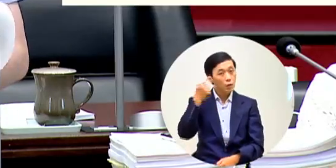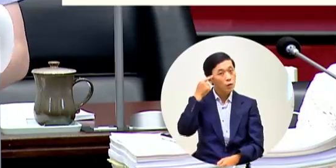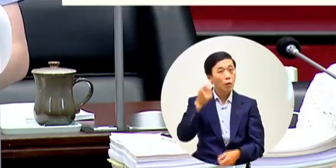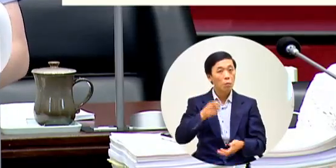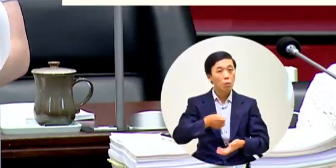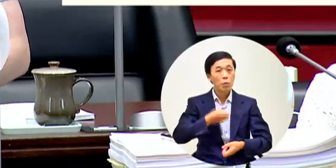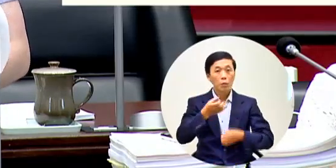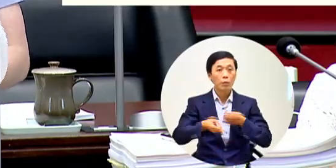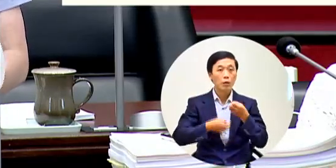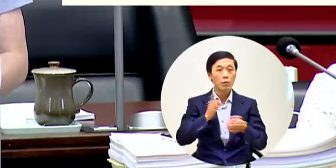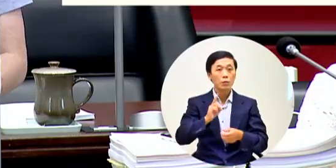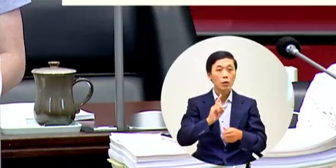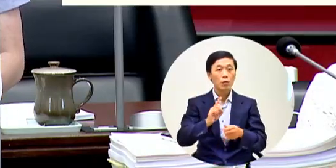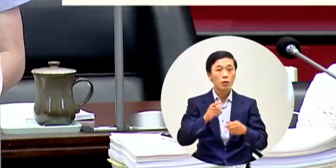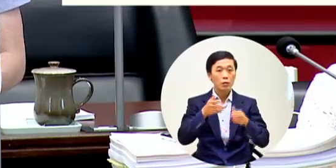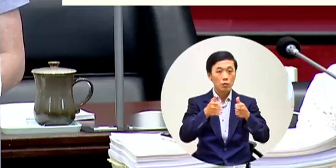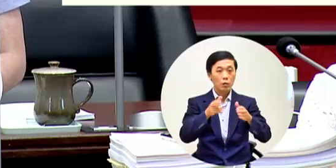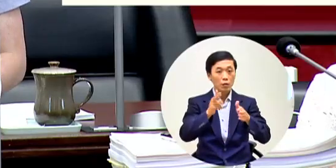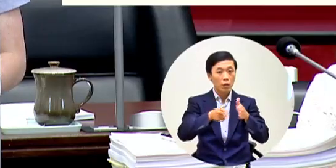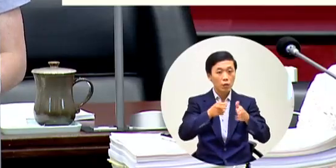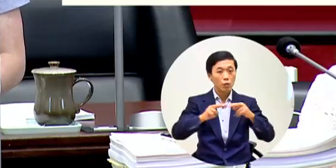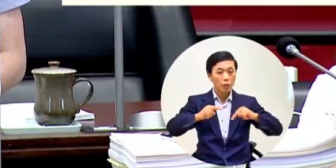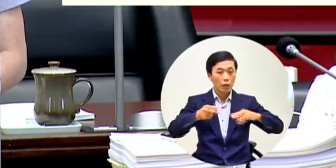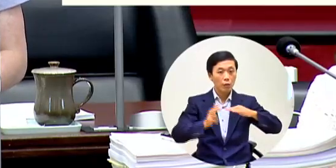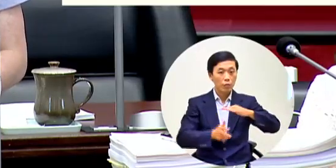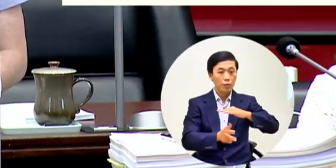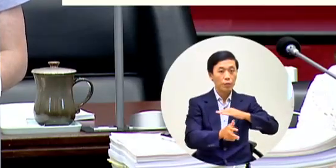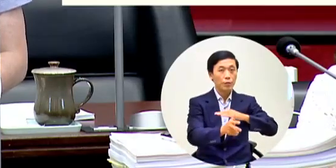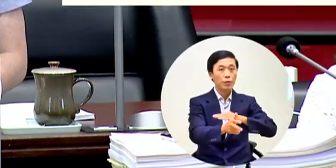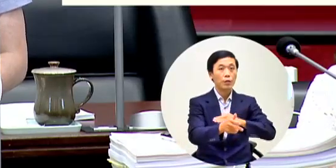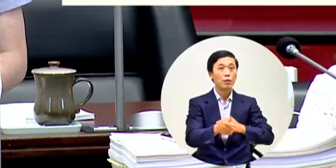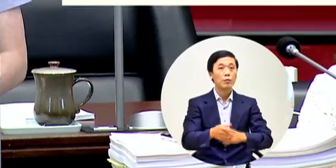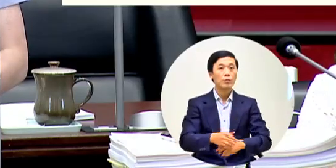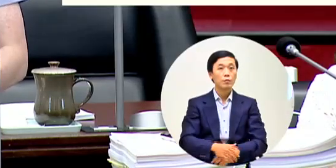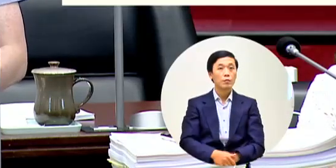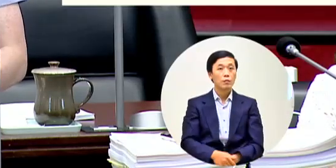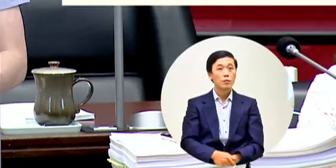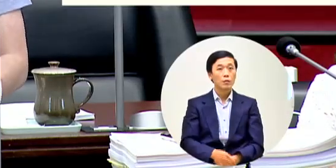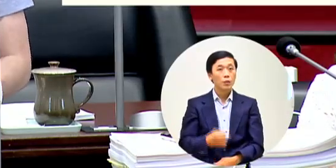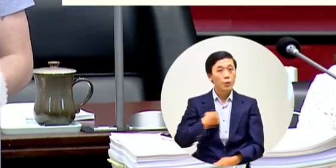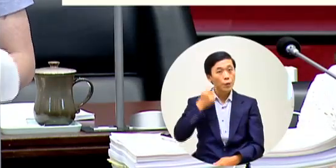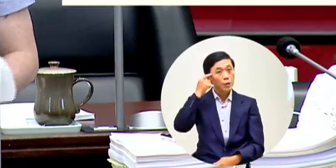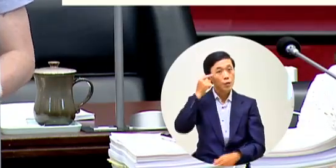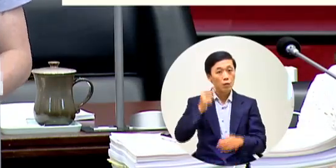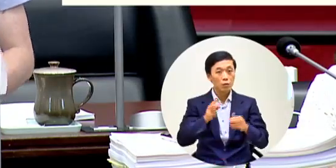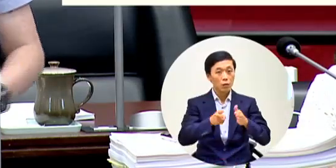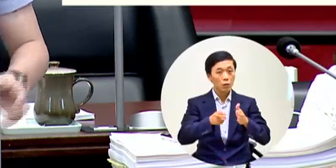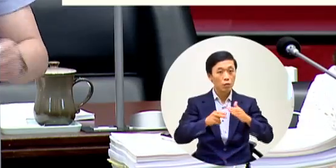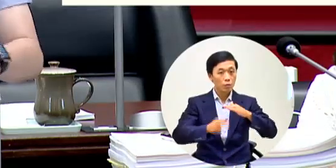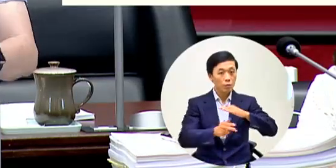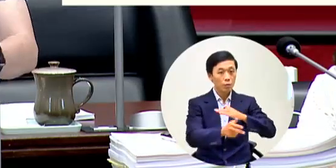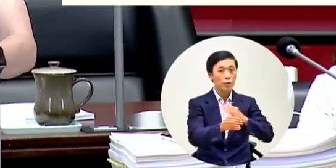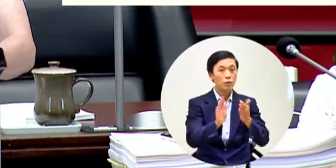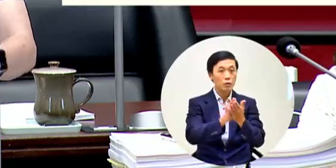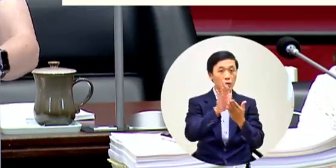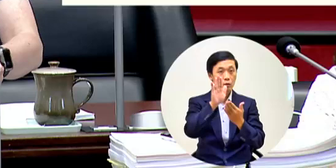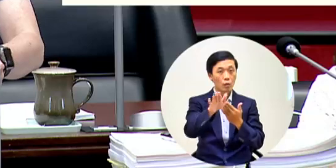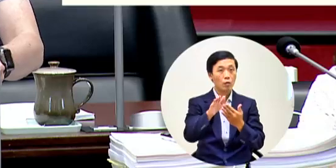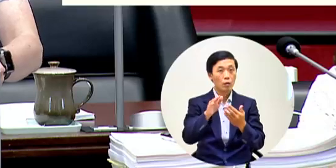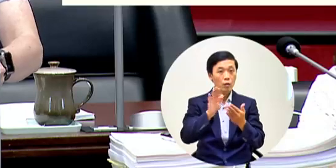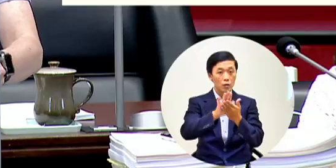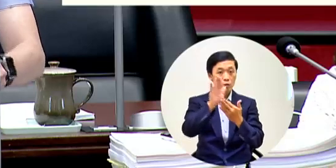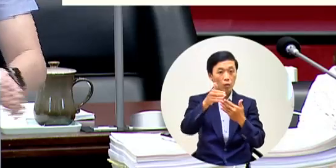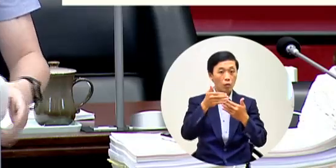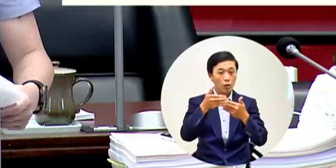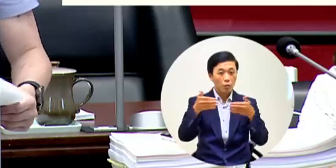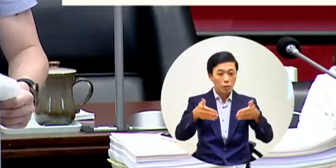们铁路地下化。我想一路地下化了后面有很多工程都要